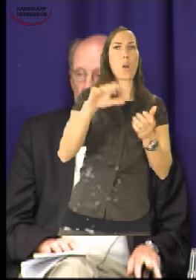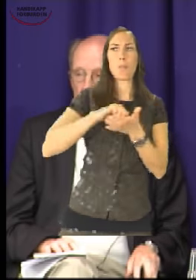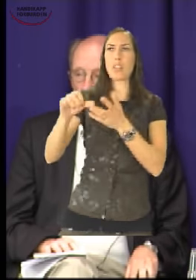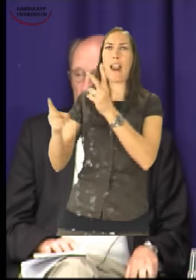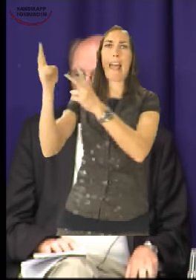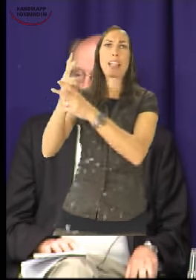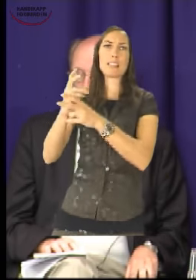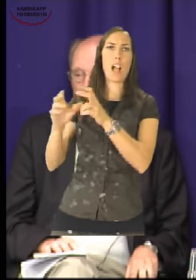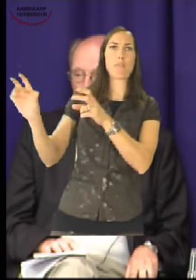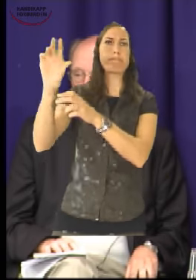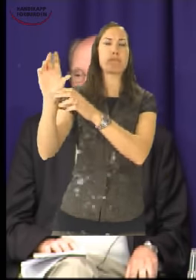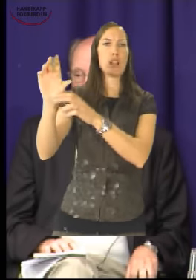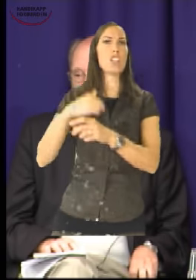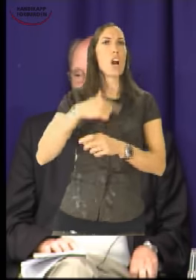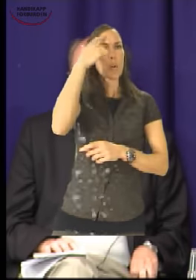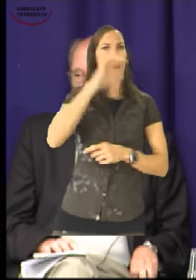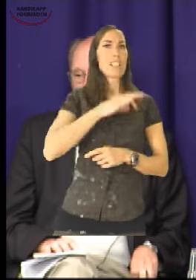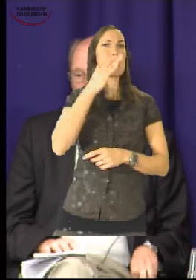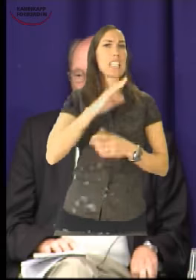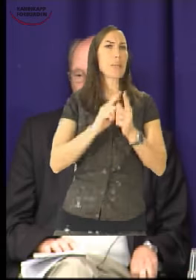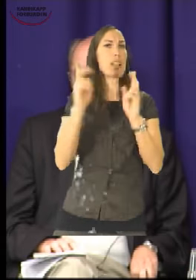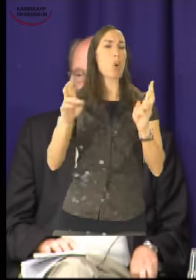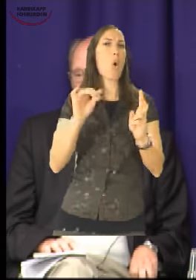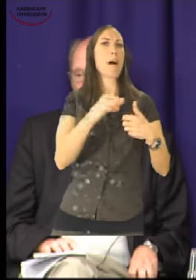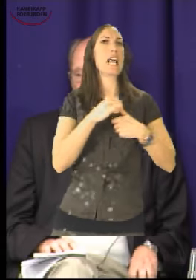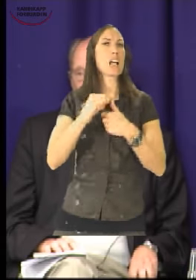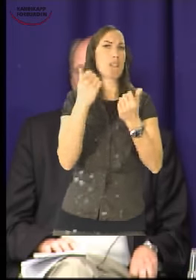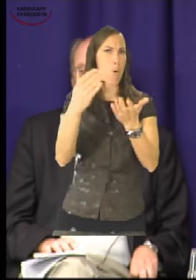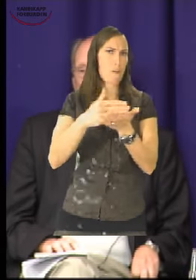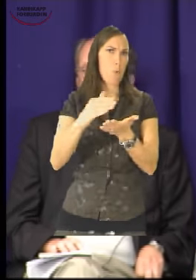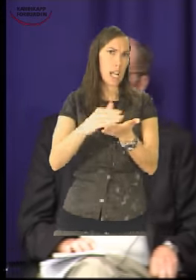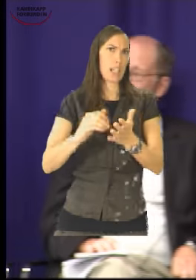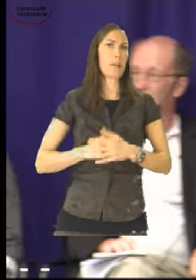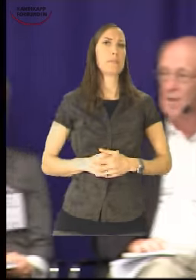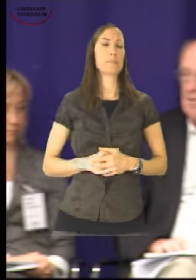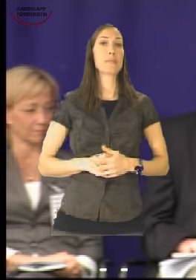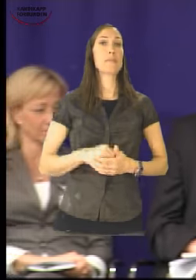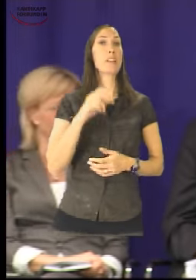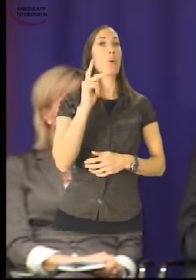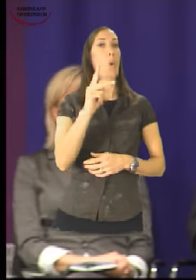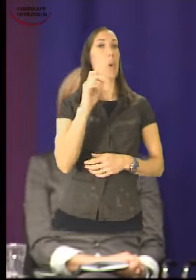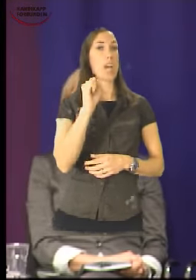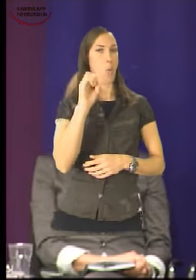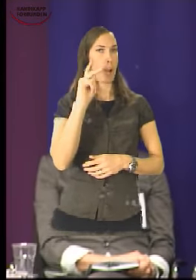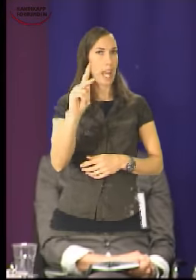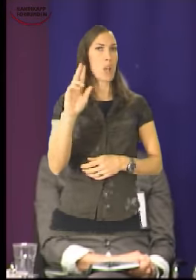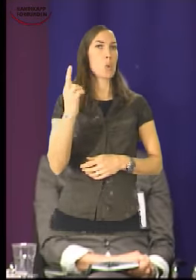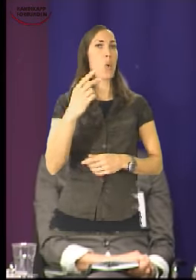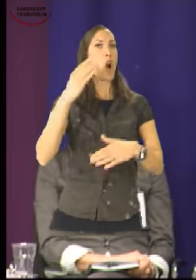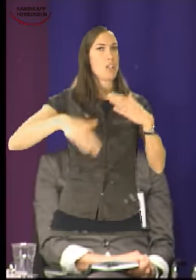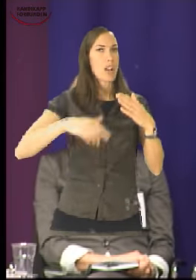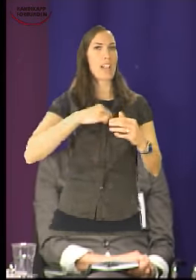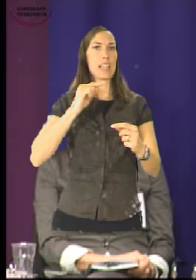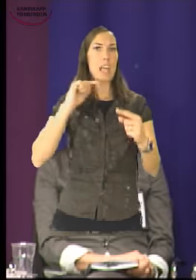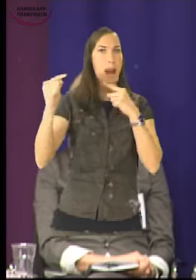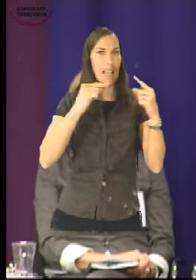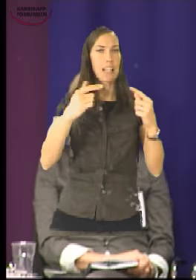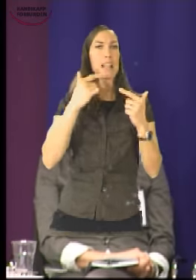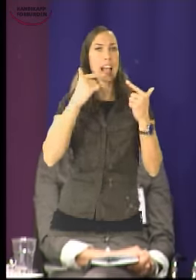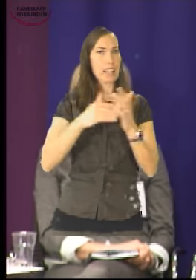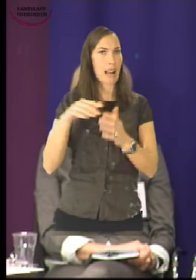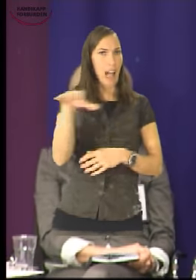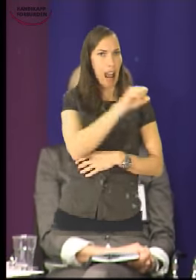Jag tror att det är stor risk att vi hamnar där om alliansen får fortsätta. Okej, med det så avslutar vi debatten här. Jag tackar er alla